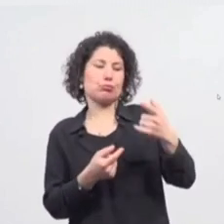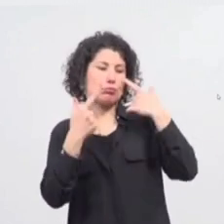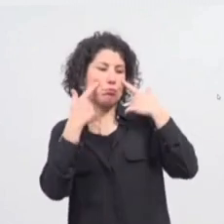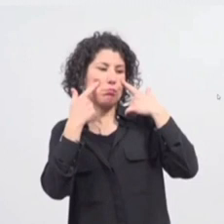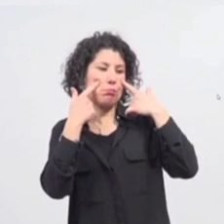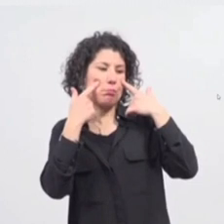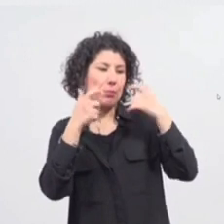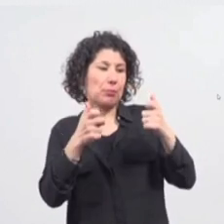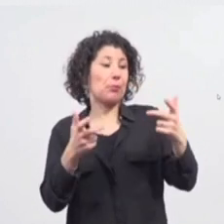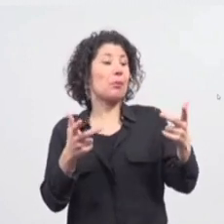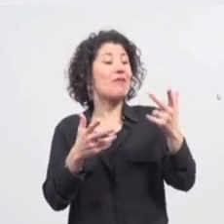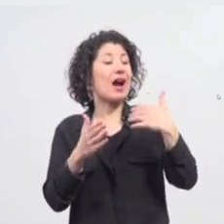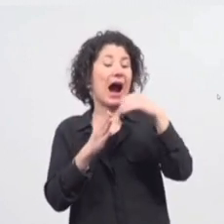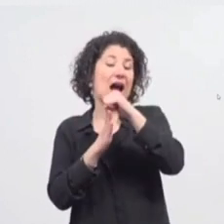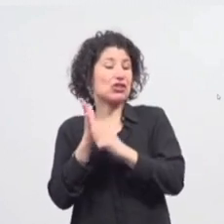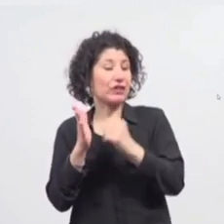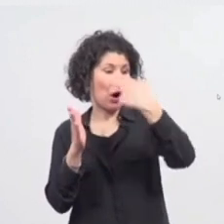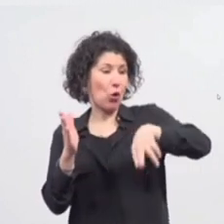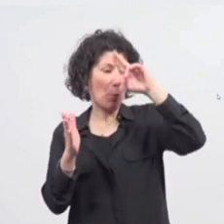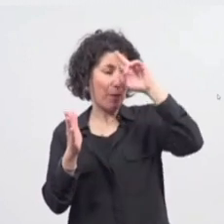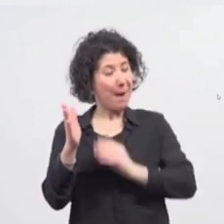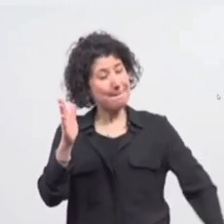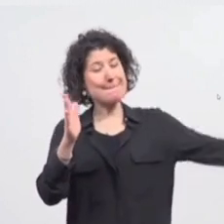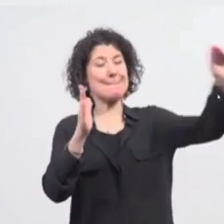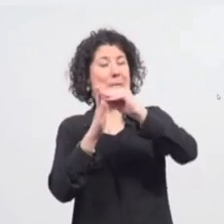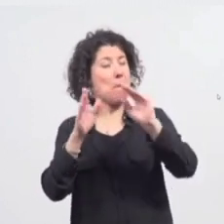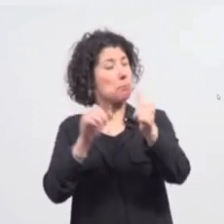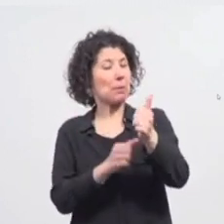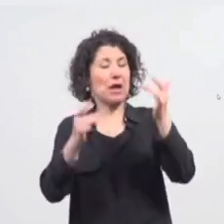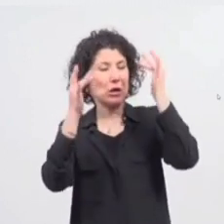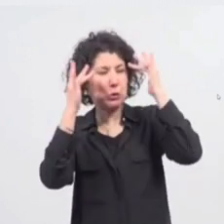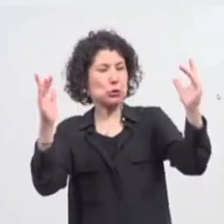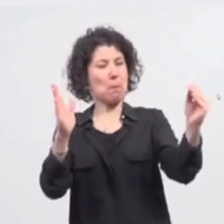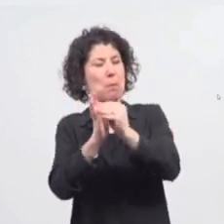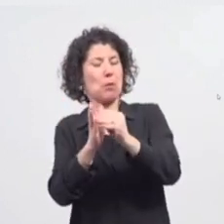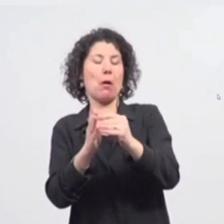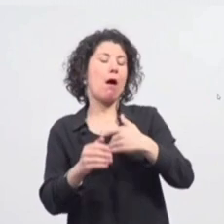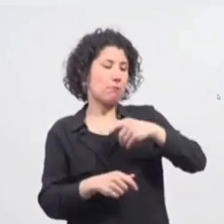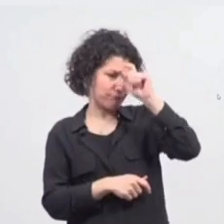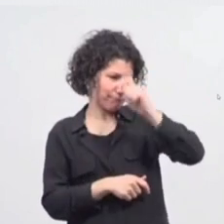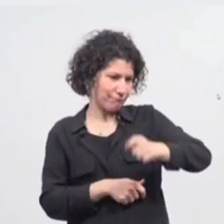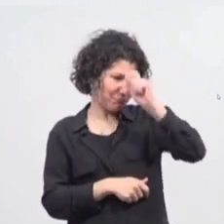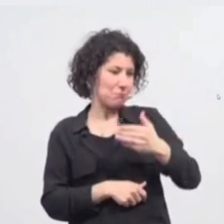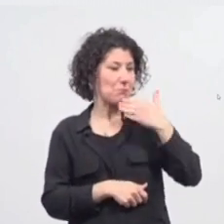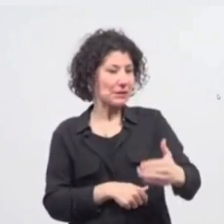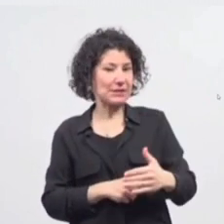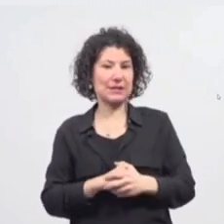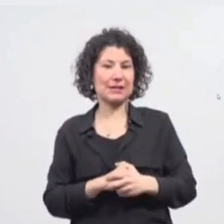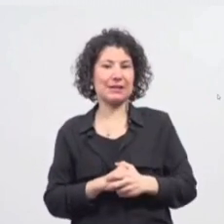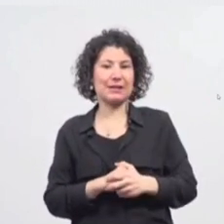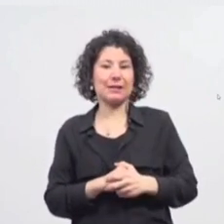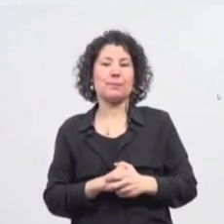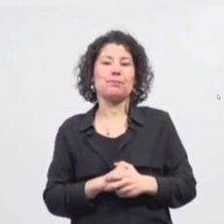l'agenda européen les questions de la culture, des secteurs culturels et créatifs. Et maintenant, je voudrais vous remercier